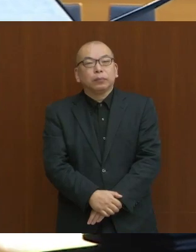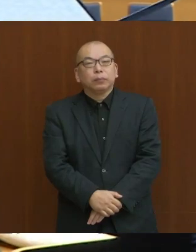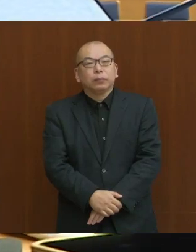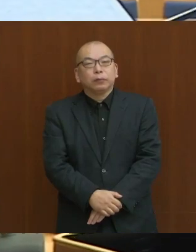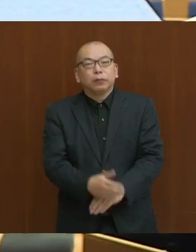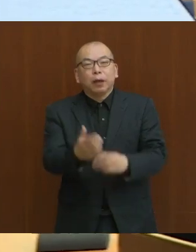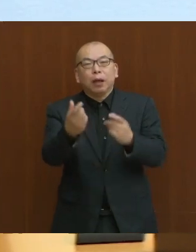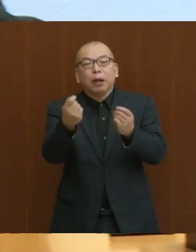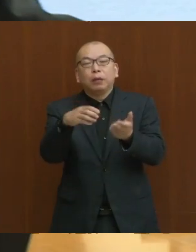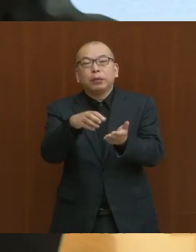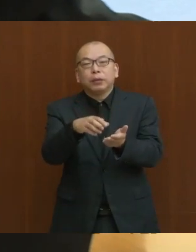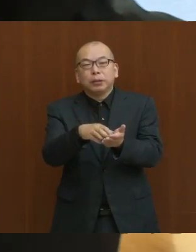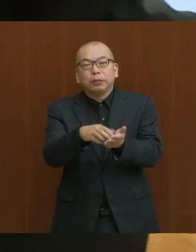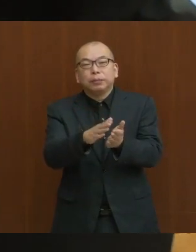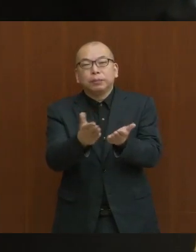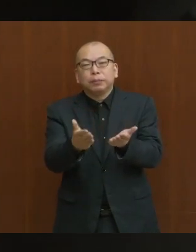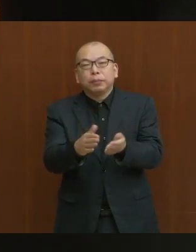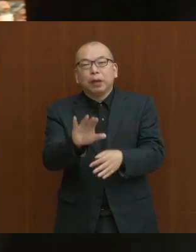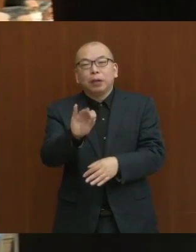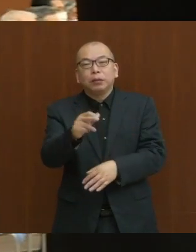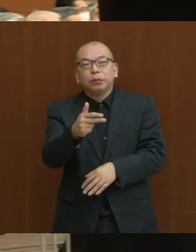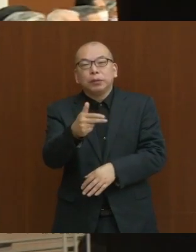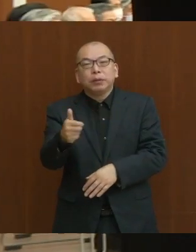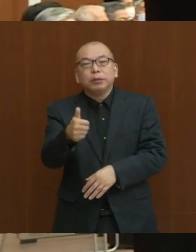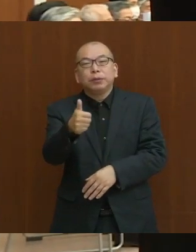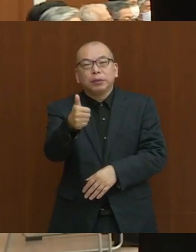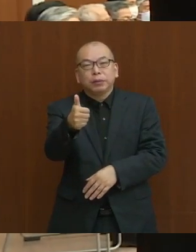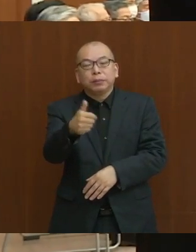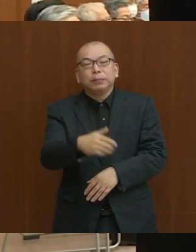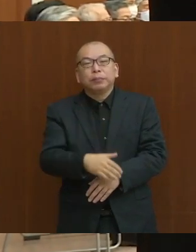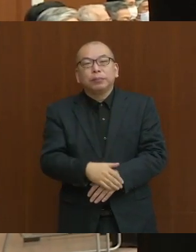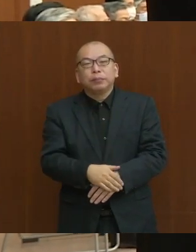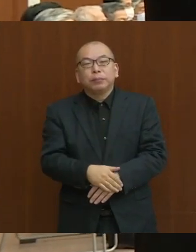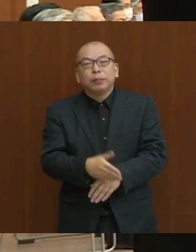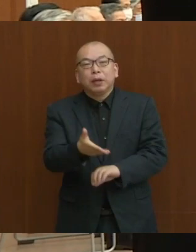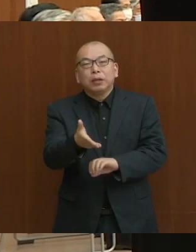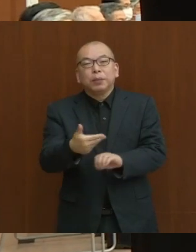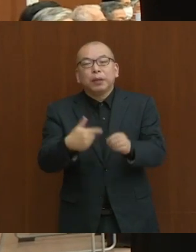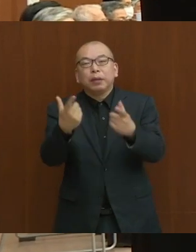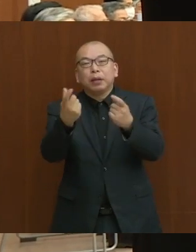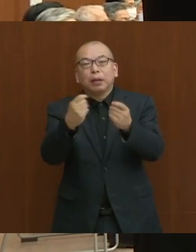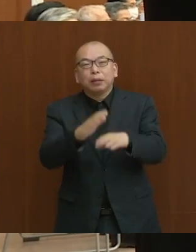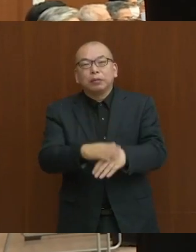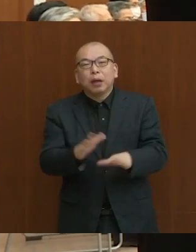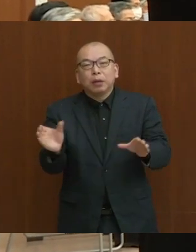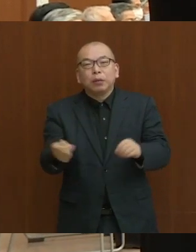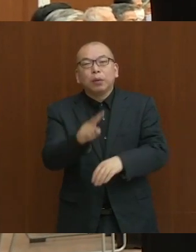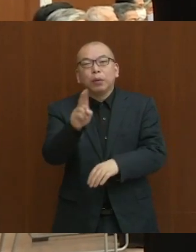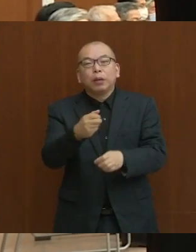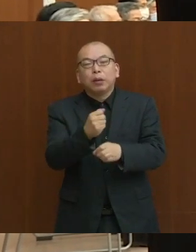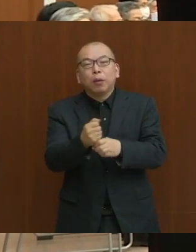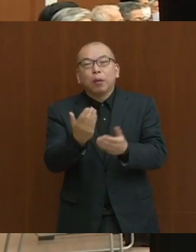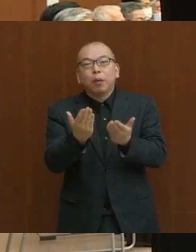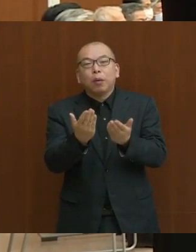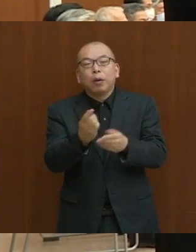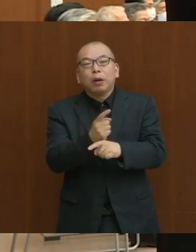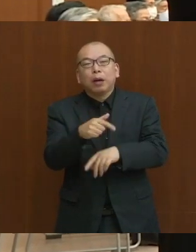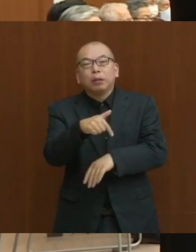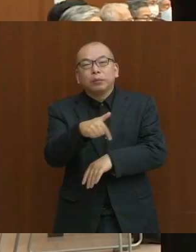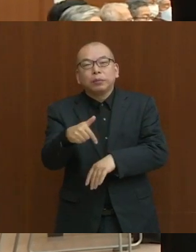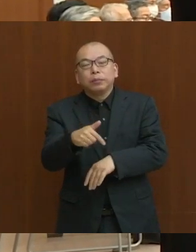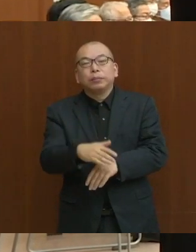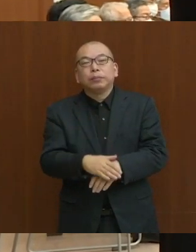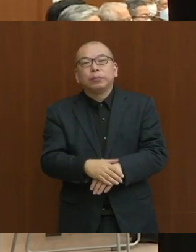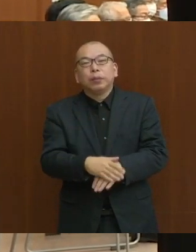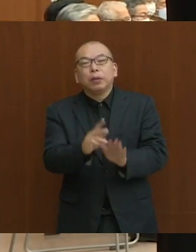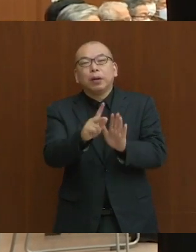学域辻裕樹、島根大学総合理工学部物質化学